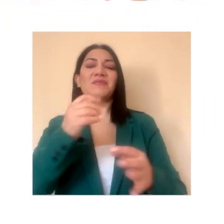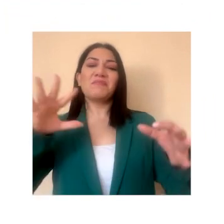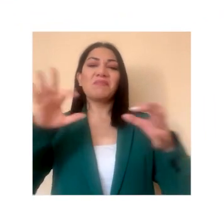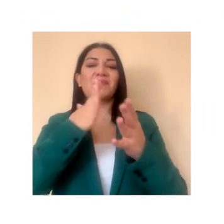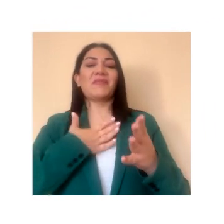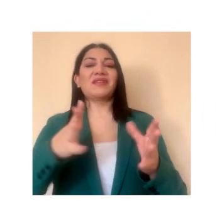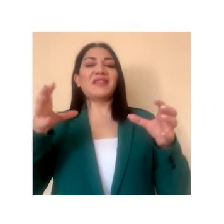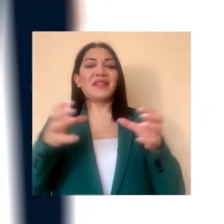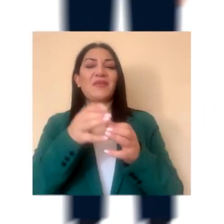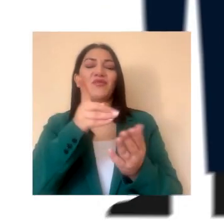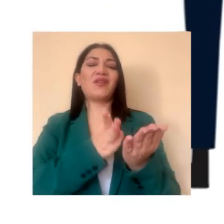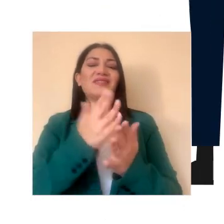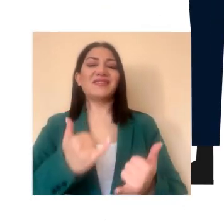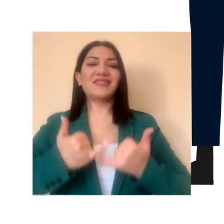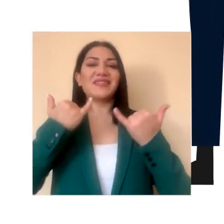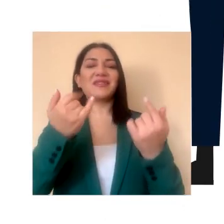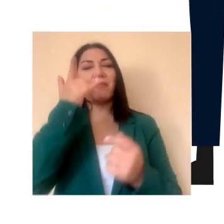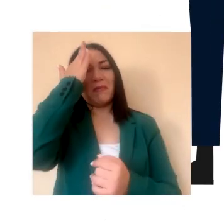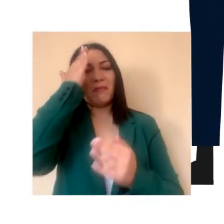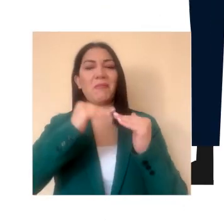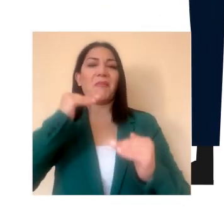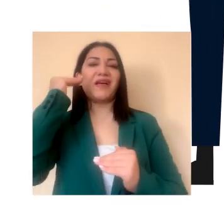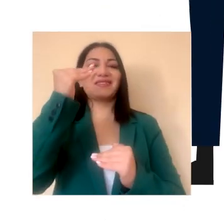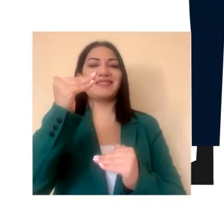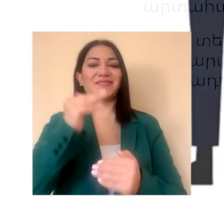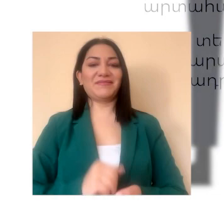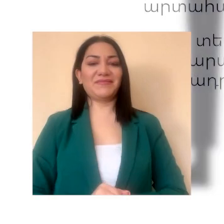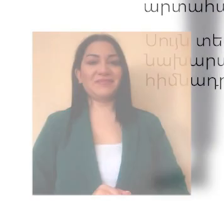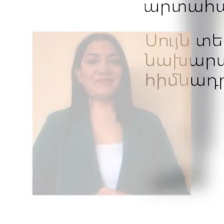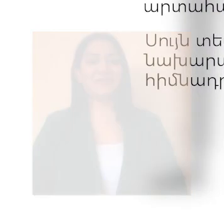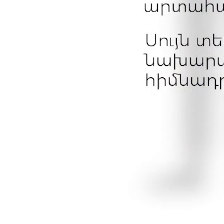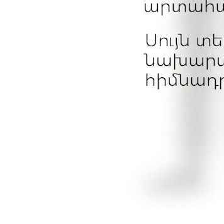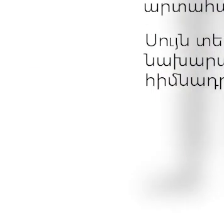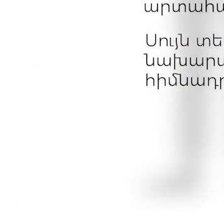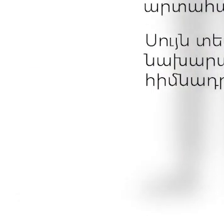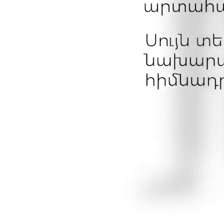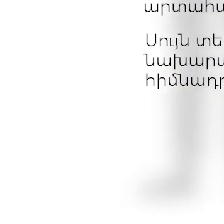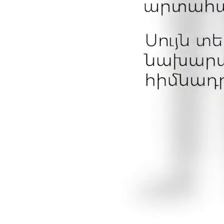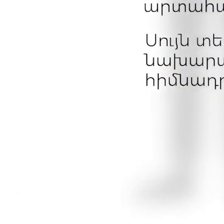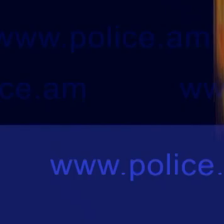անվտանգությունն ամրացնելն է։ Միացիր մեր թիմին և դու էլ ծառայիր այդ բարձր նպատակին։